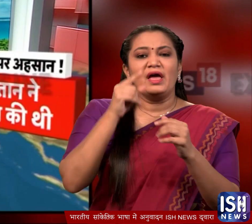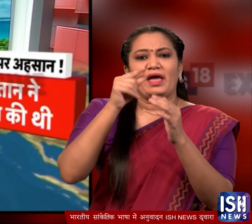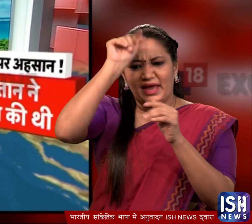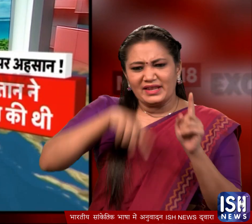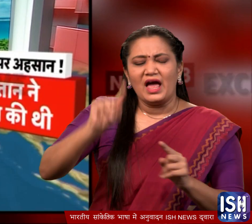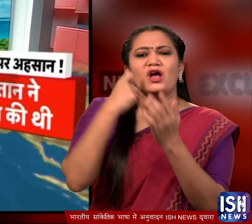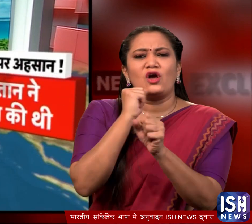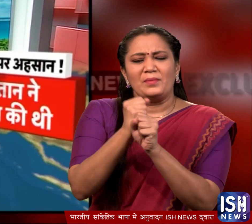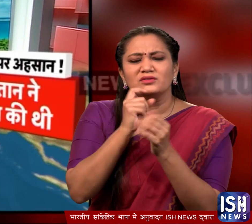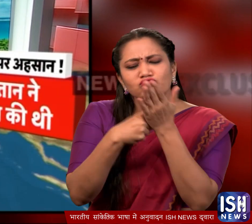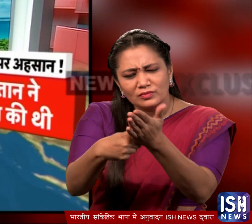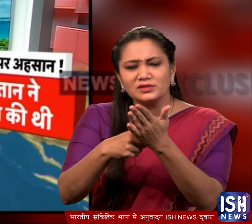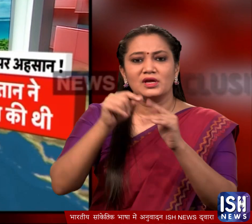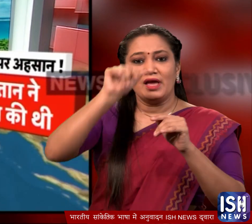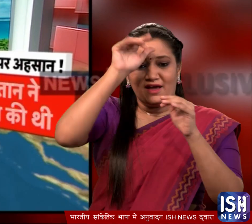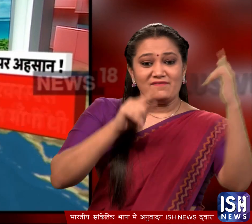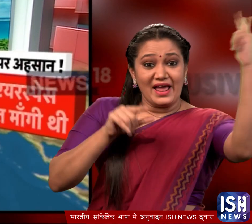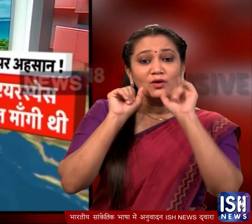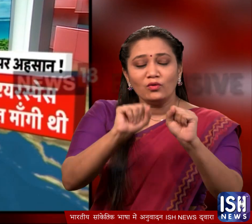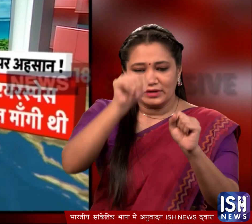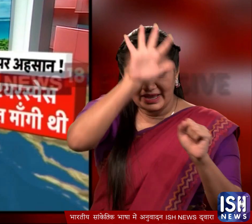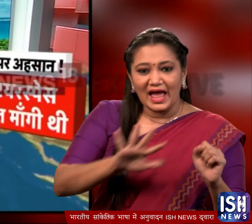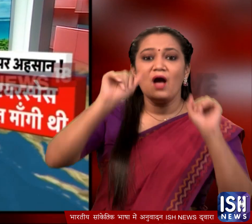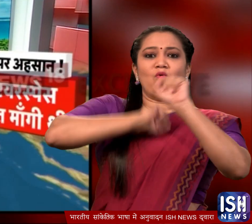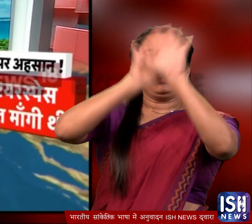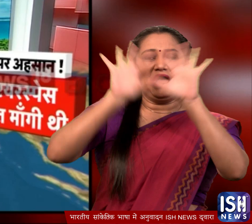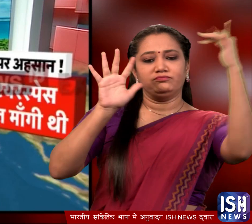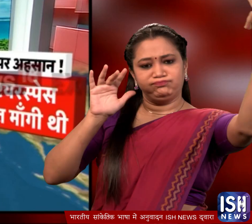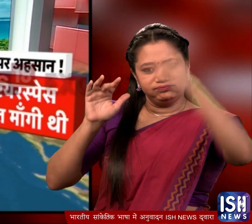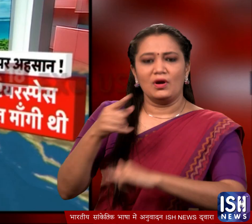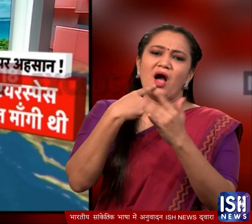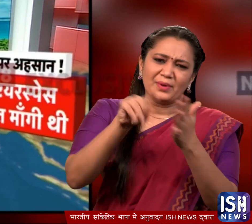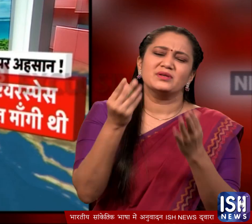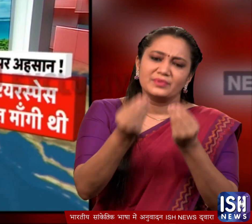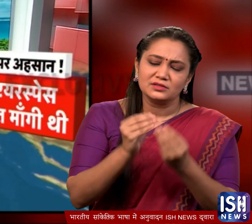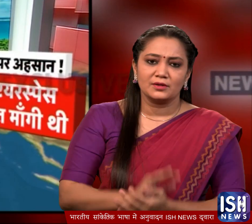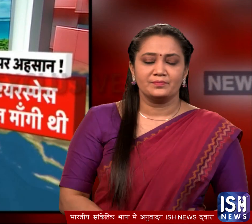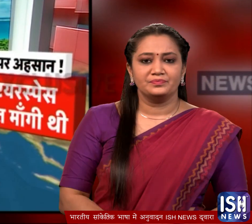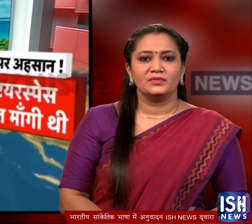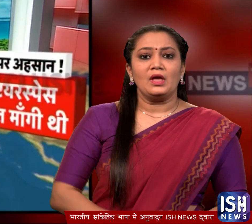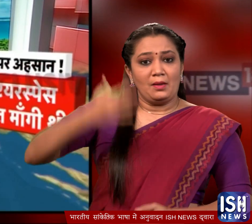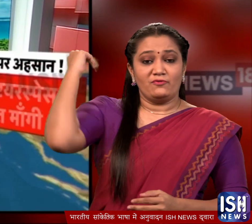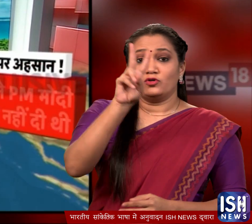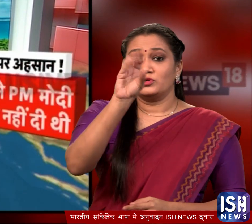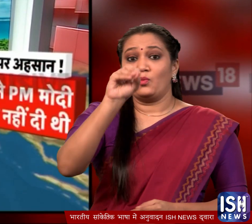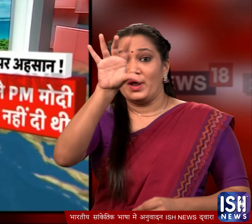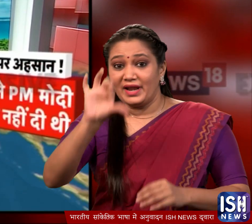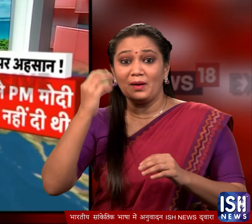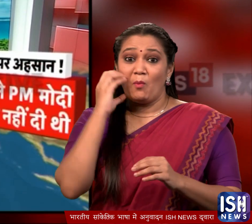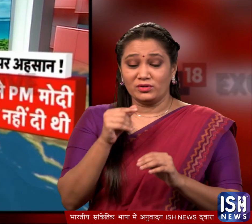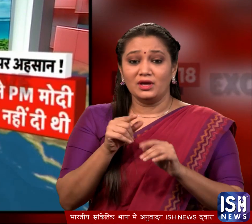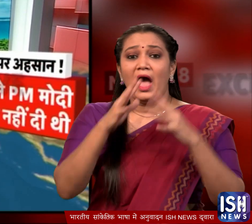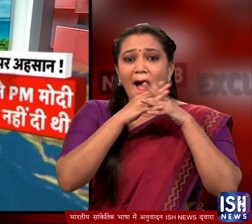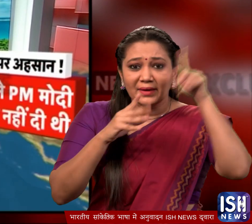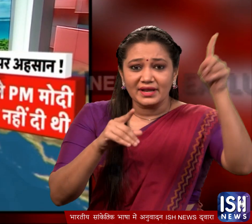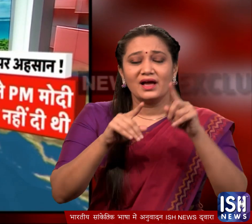भारत सरकार से गुजारिश की थी कि इमरान खान के विमान को भारत के एयर स्पेस में उड़ान भरने की इजाज़त दी जाए। हालांकि 2019 में जब प्रधानमंत्री